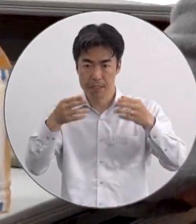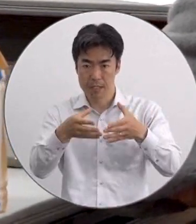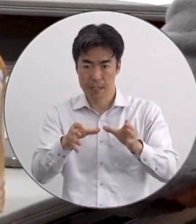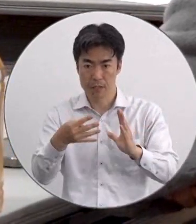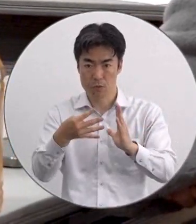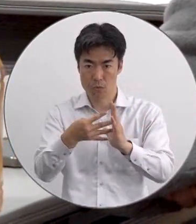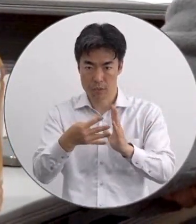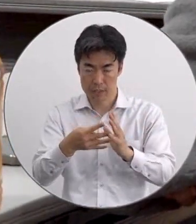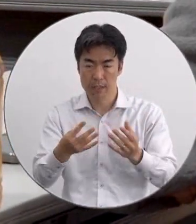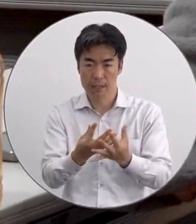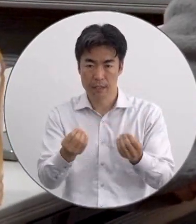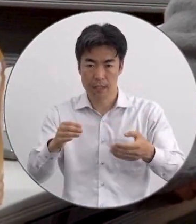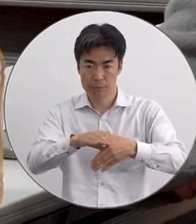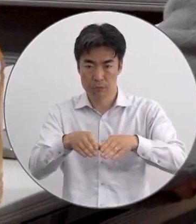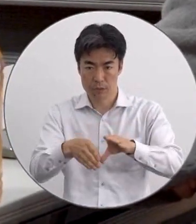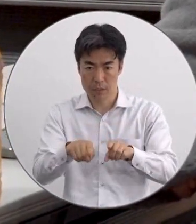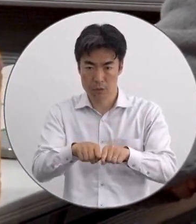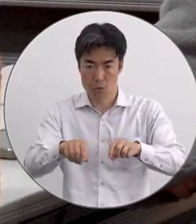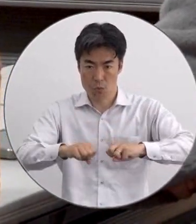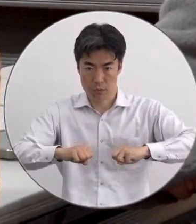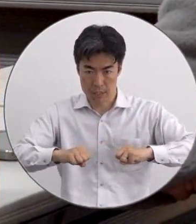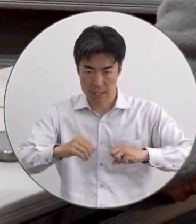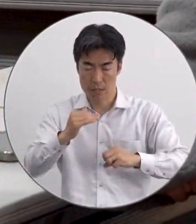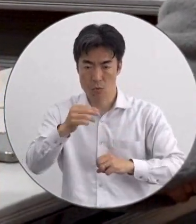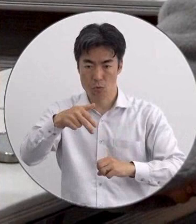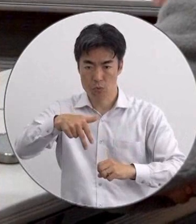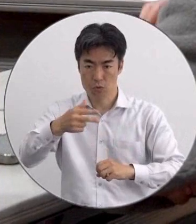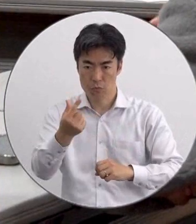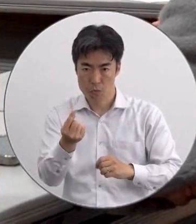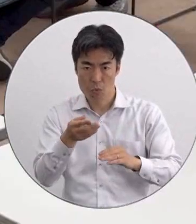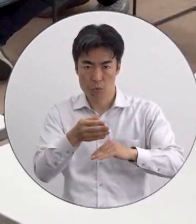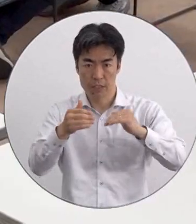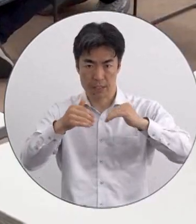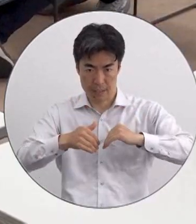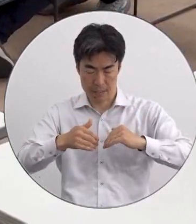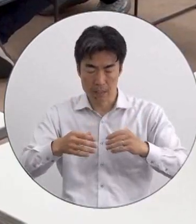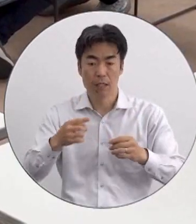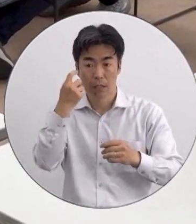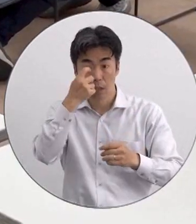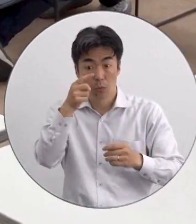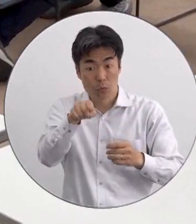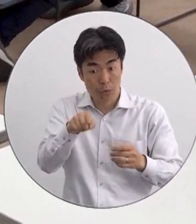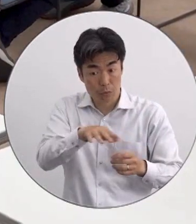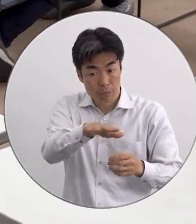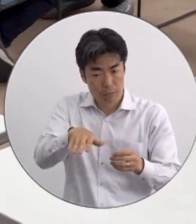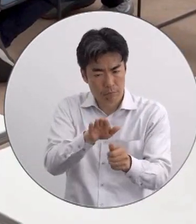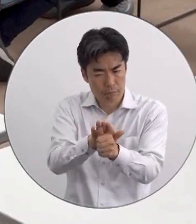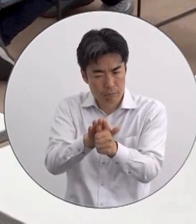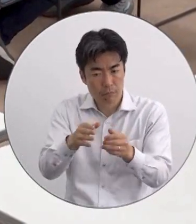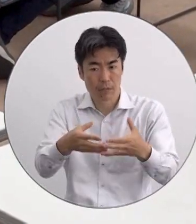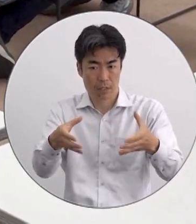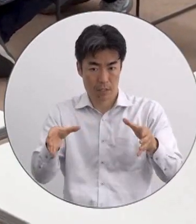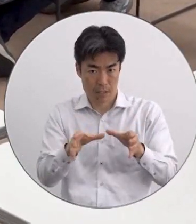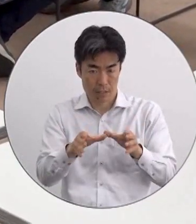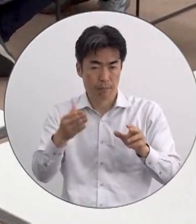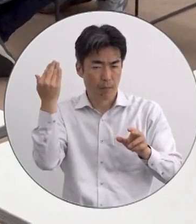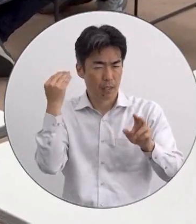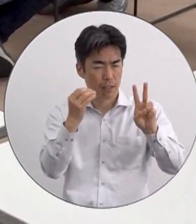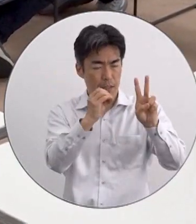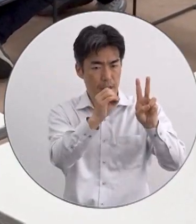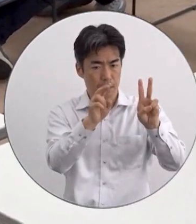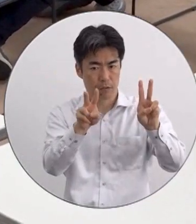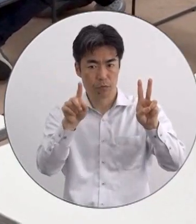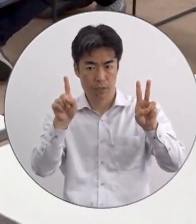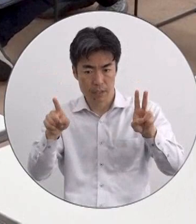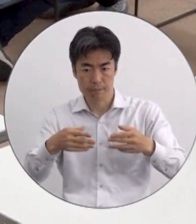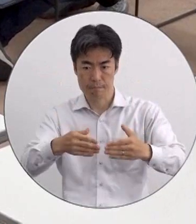団法人多文化共生コスモ越谷。外国の方を支援する団体として2021年に